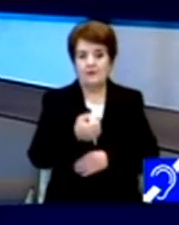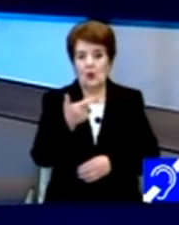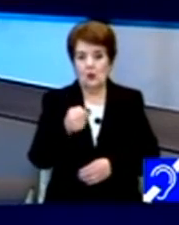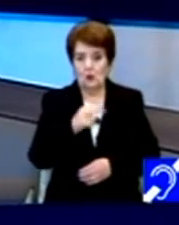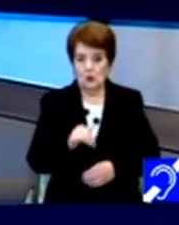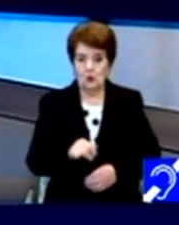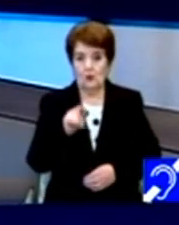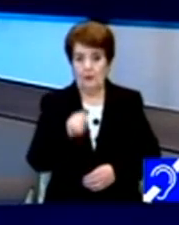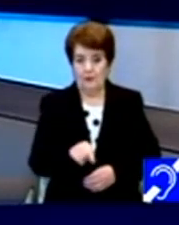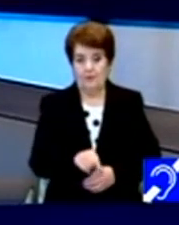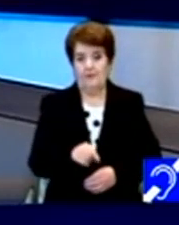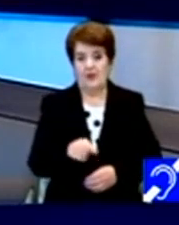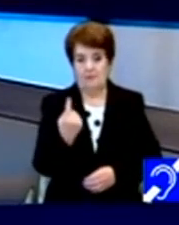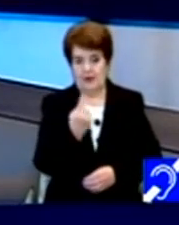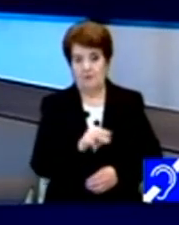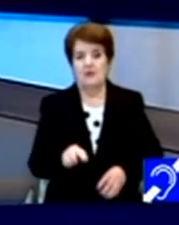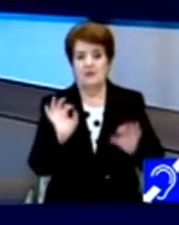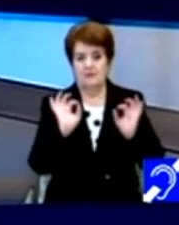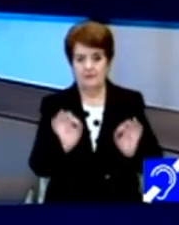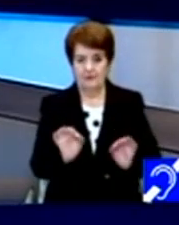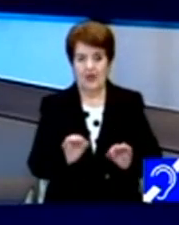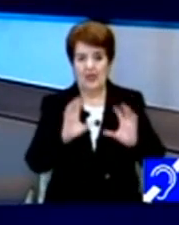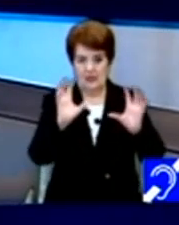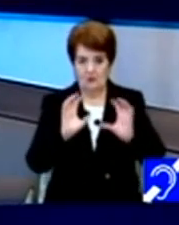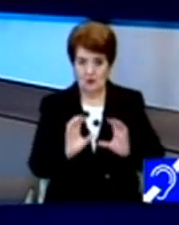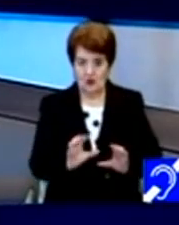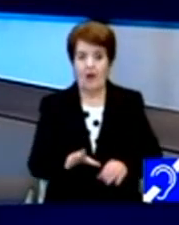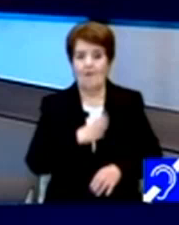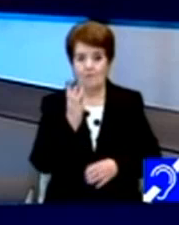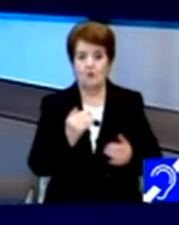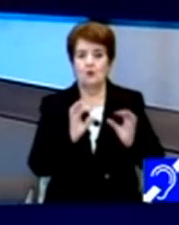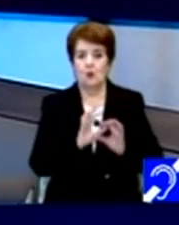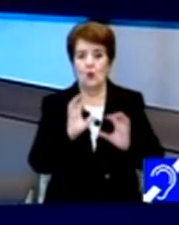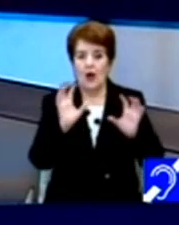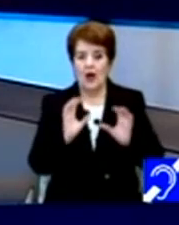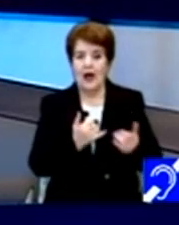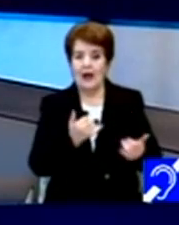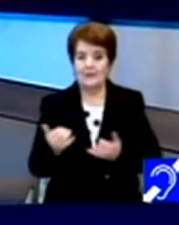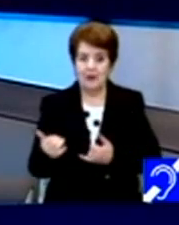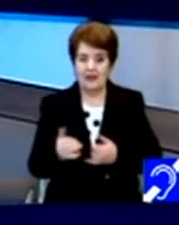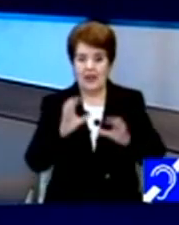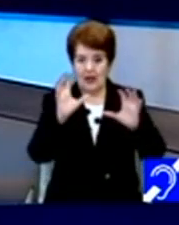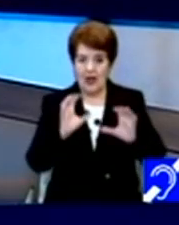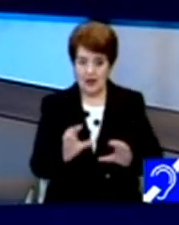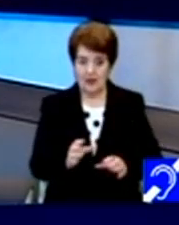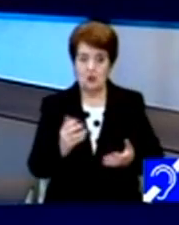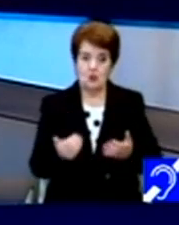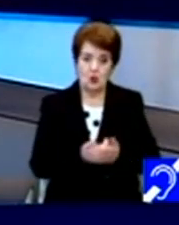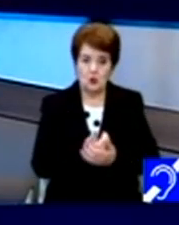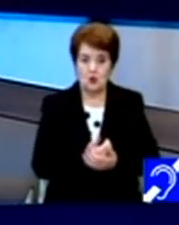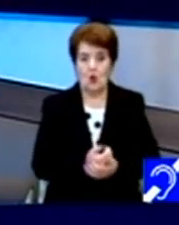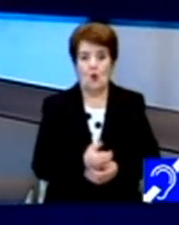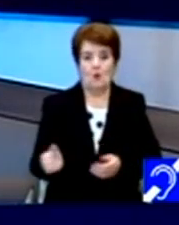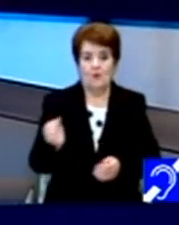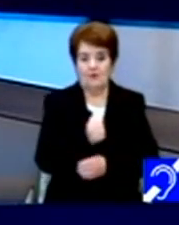pentru funcția de premier este perfect constituțională și a fost făcută cu respectarea legii. Experții mai spun că noul candidat are șanse